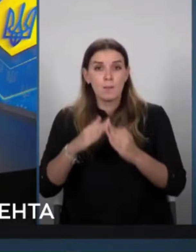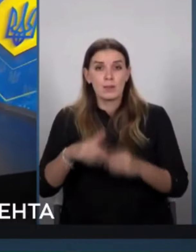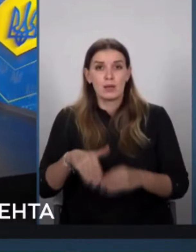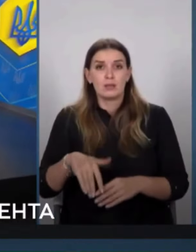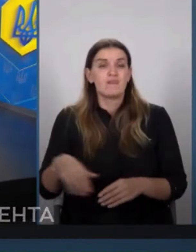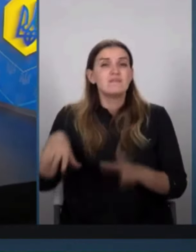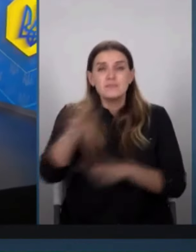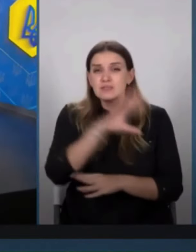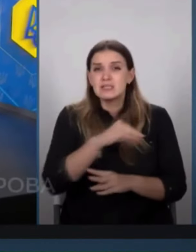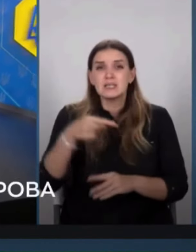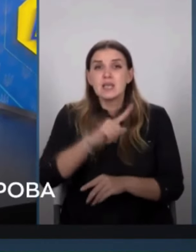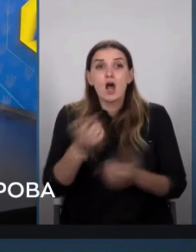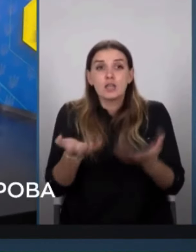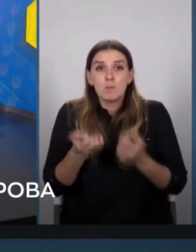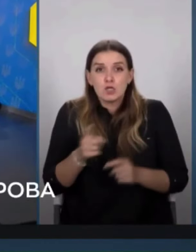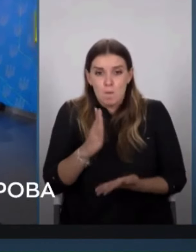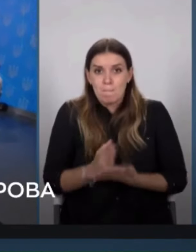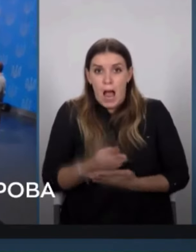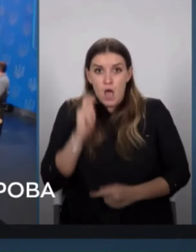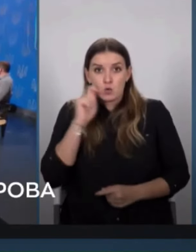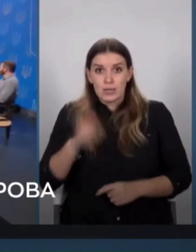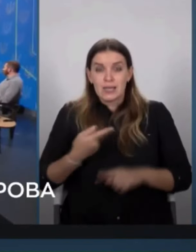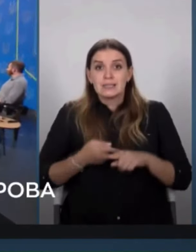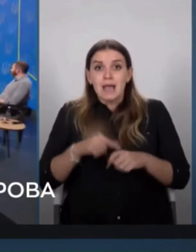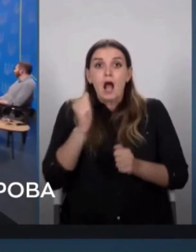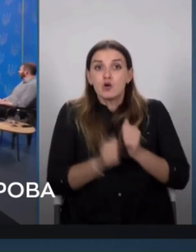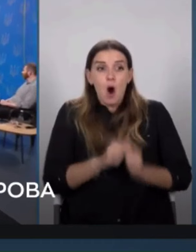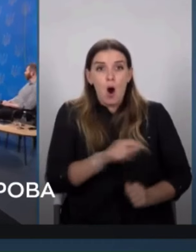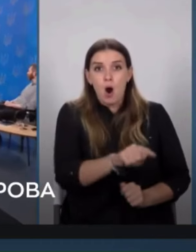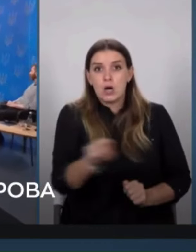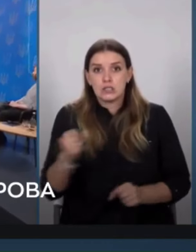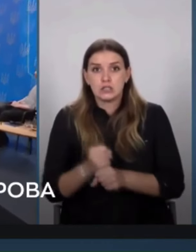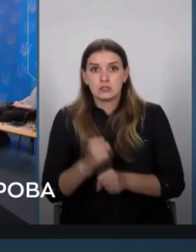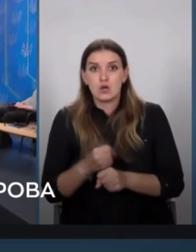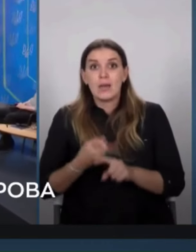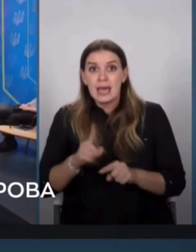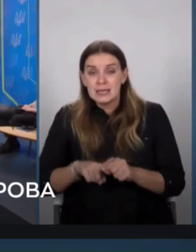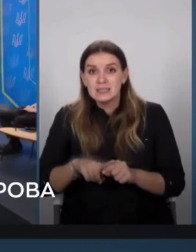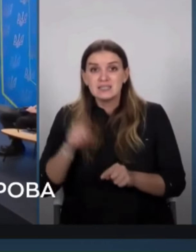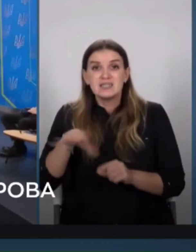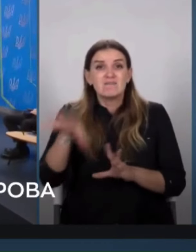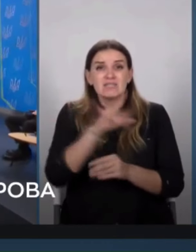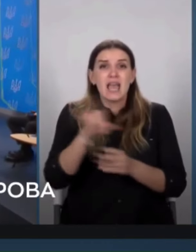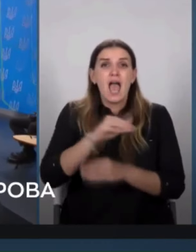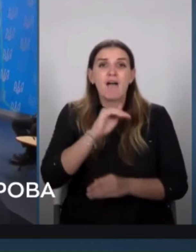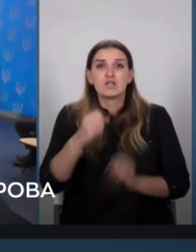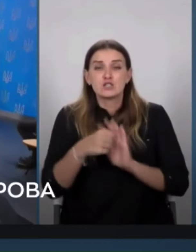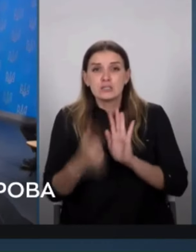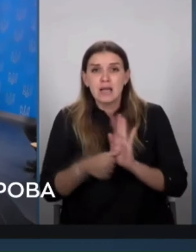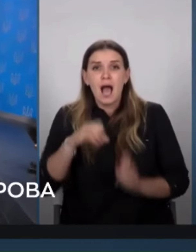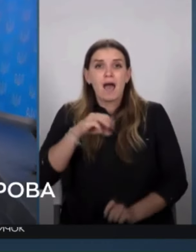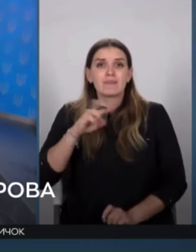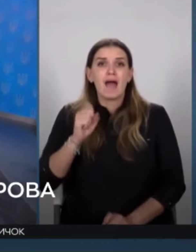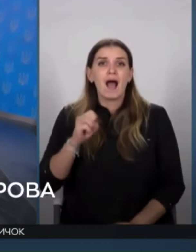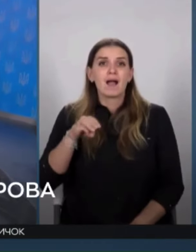Всі ці надбання, які має сьогодні Україна, це кожен з них зробив. І ті ж патріоти, і ті ж F-16, ті ж